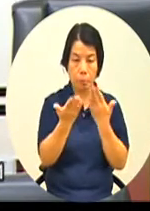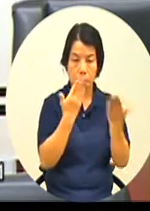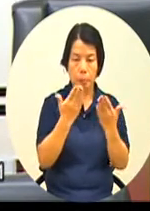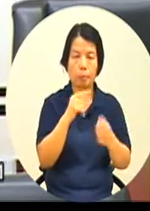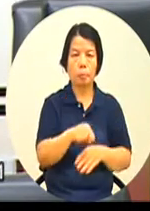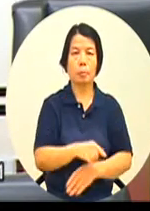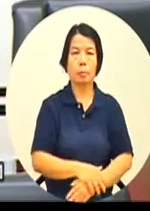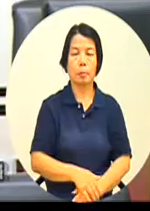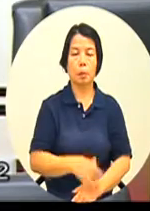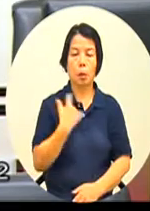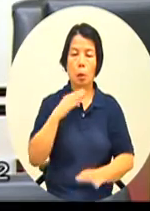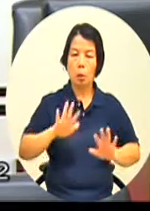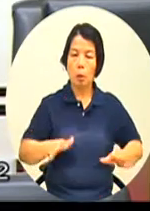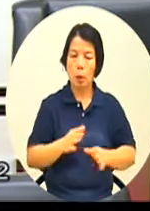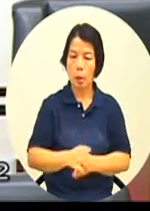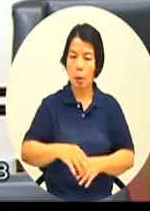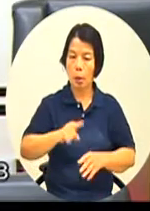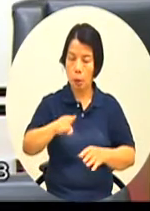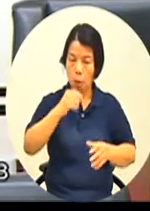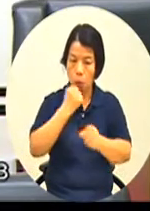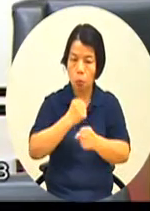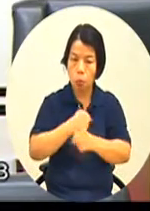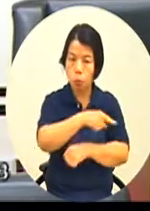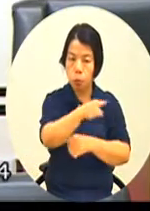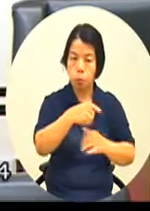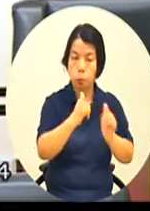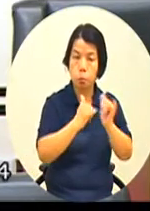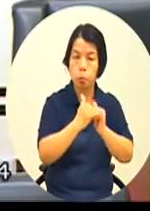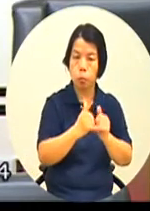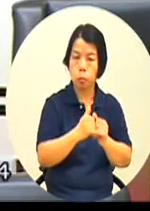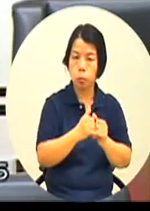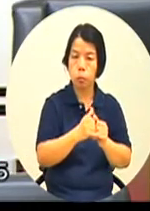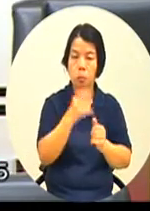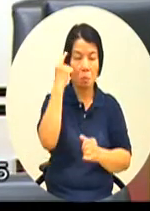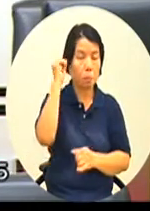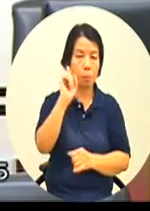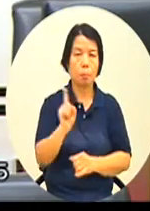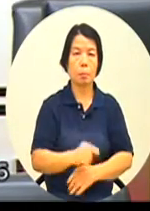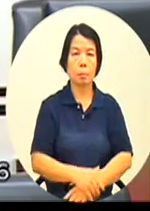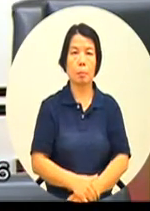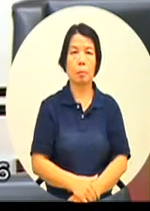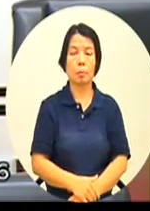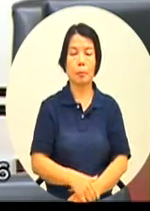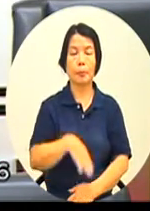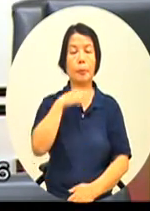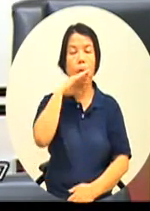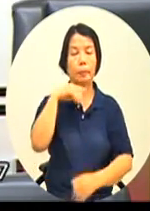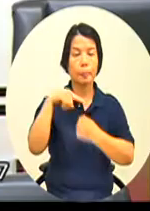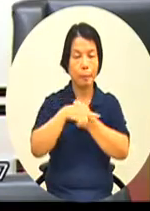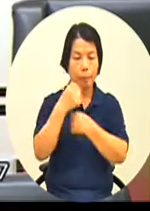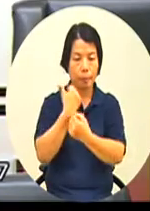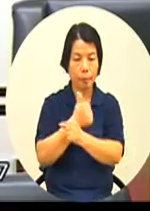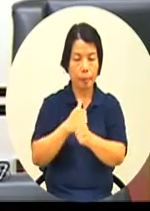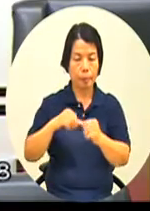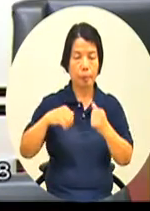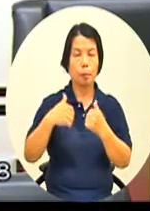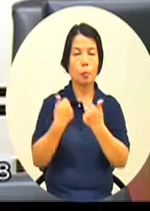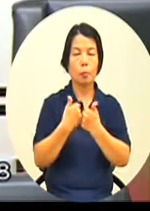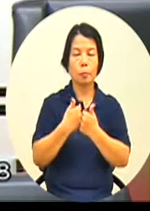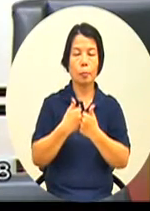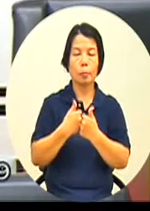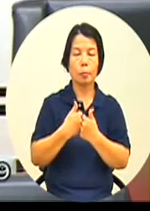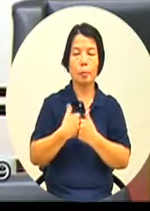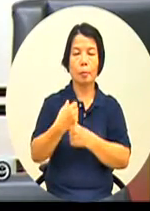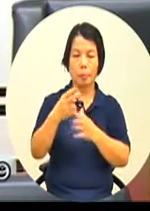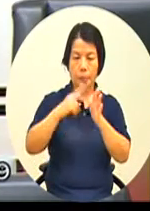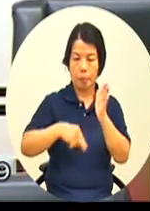市民的这个支持度是怎样？我想大概等一下请研考会的主委来做这个回应哈。那我想今天因为非